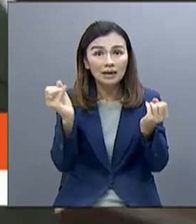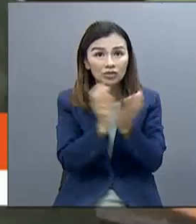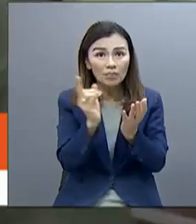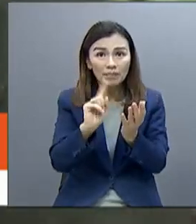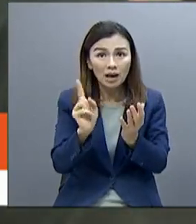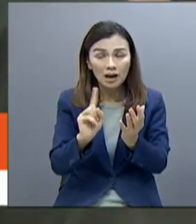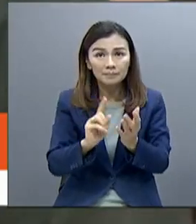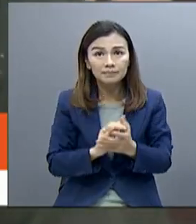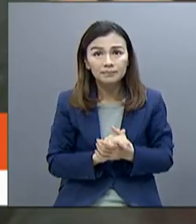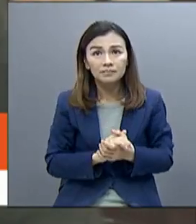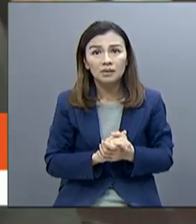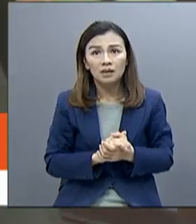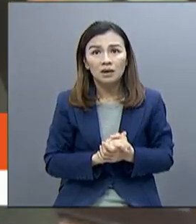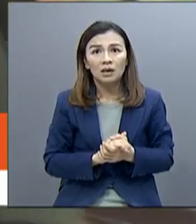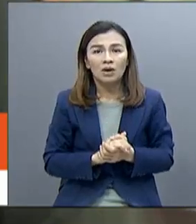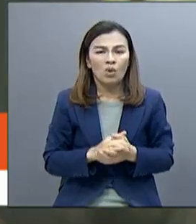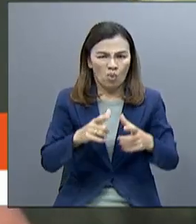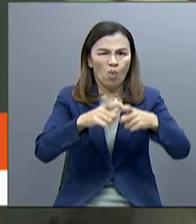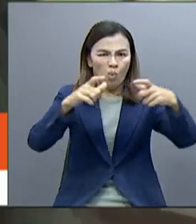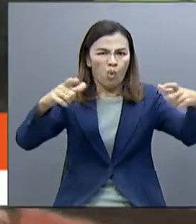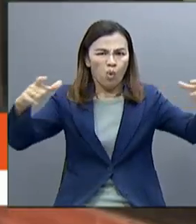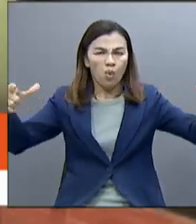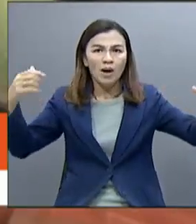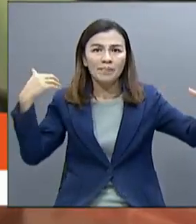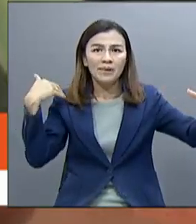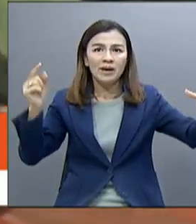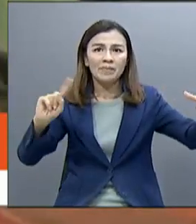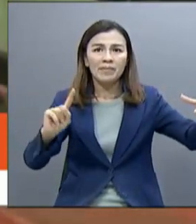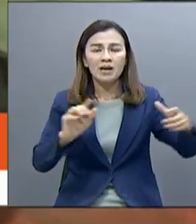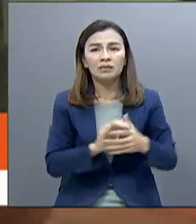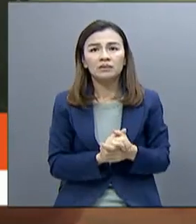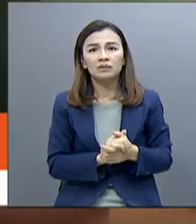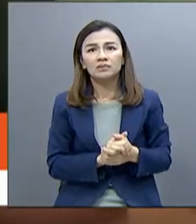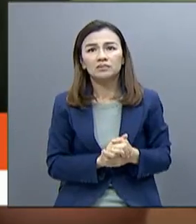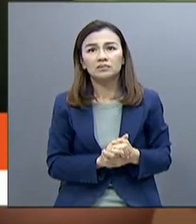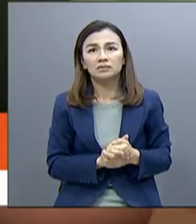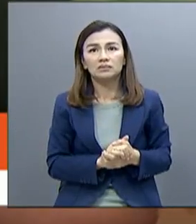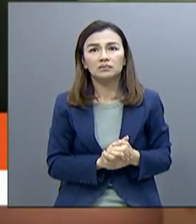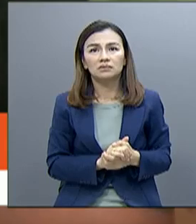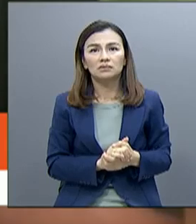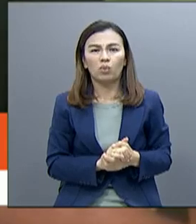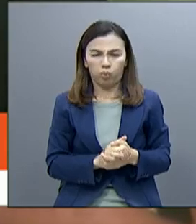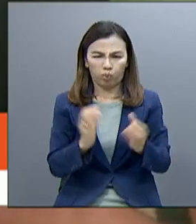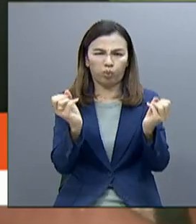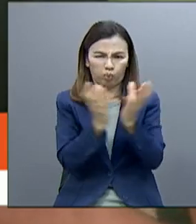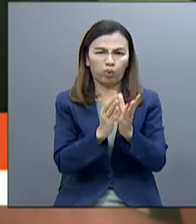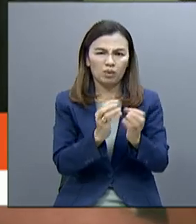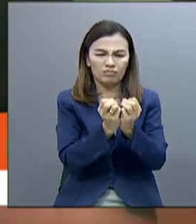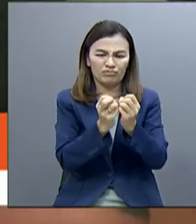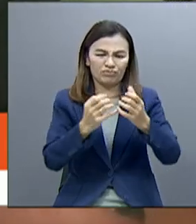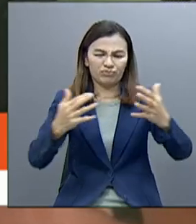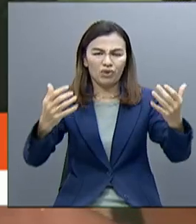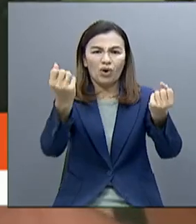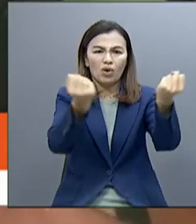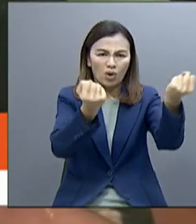ไหมครับ เสียหายก็เป็นวงกว้างเลยครับจำนวนก็น่าจะเข้าๆก็น่าจะเสียหายเยอะอยู่ครับทั้งรถยน